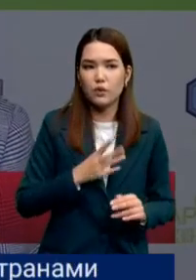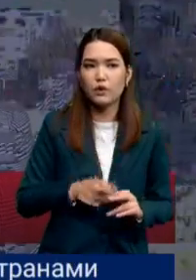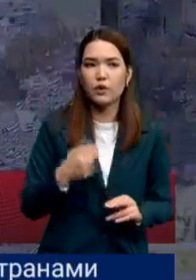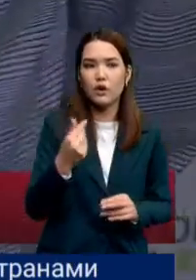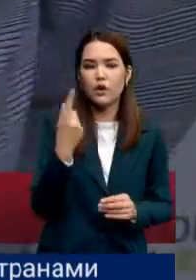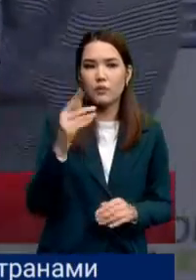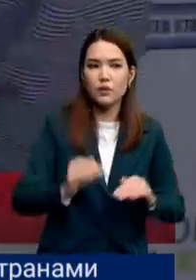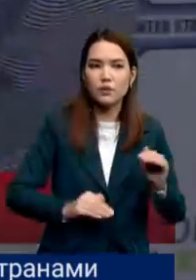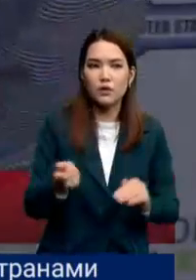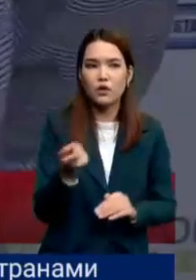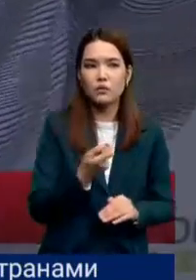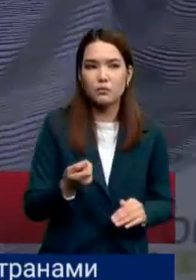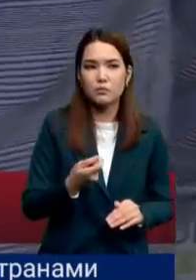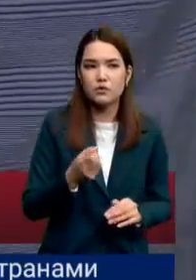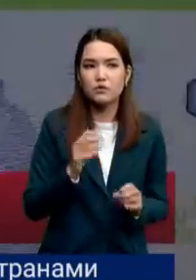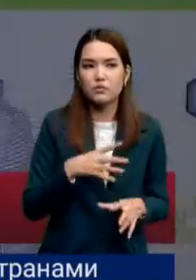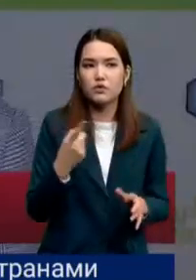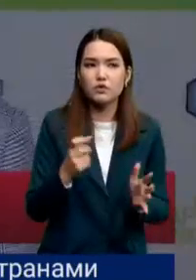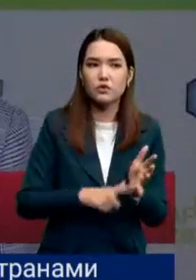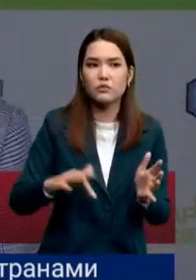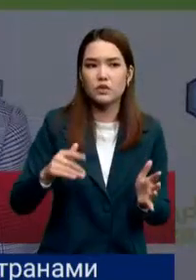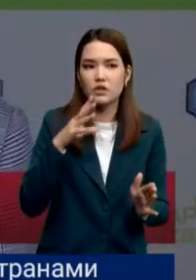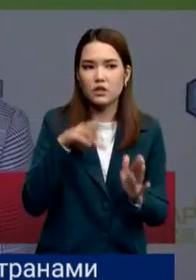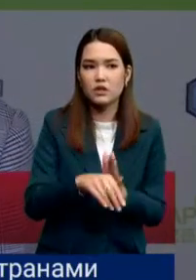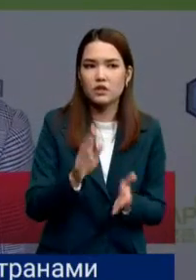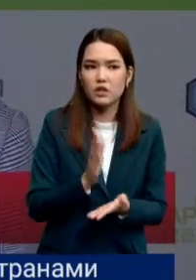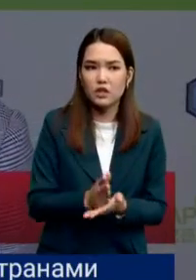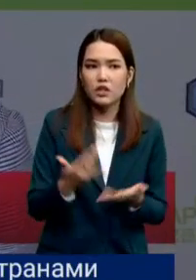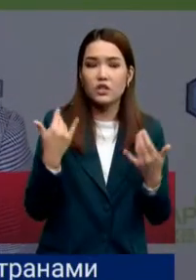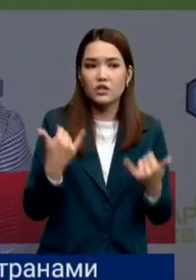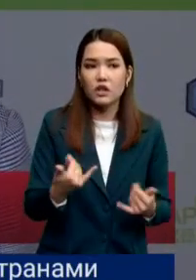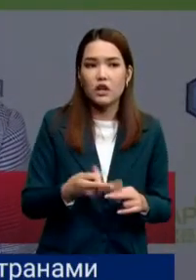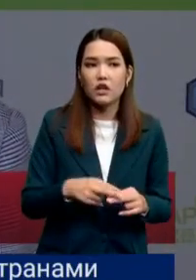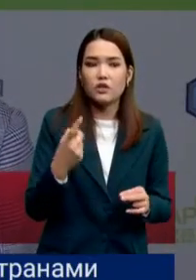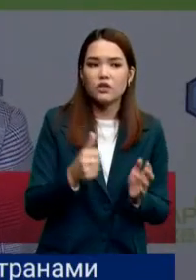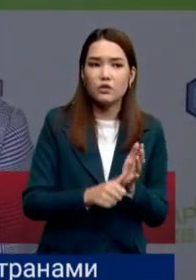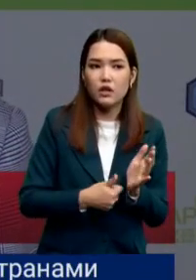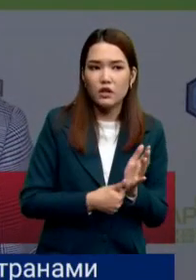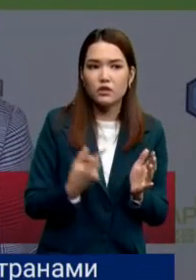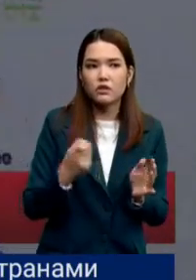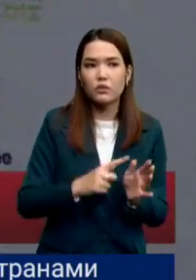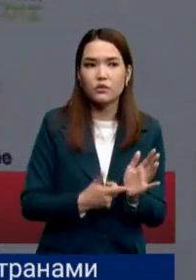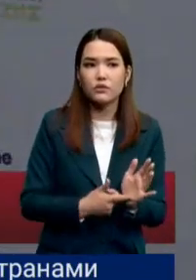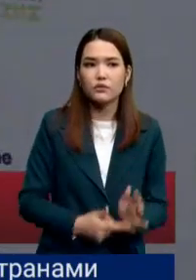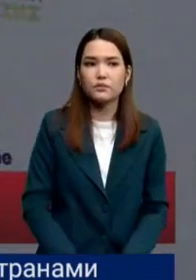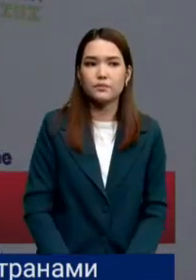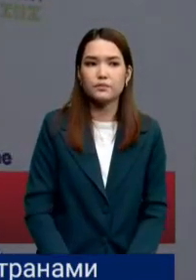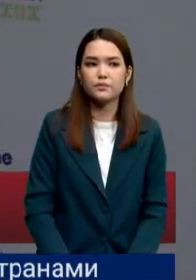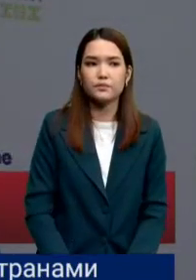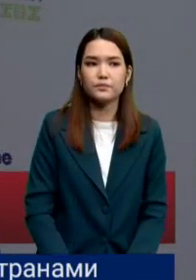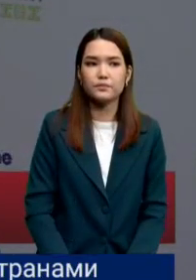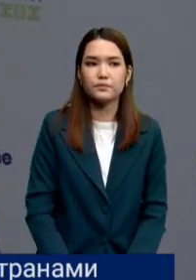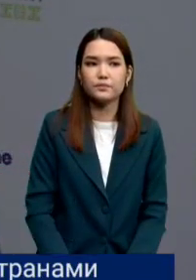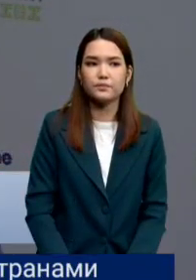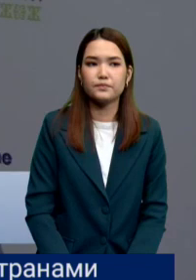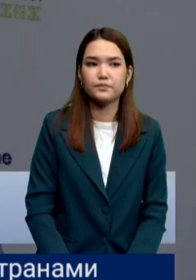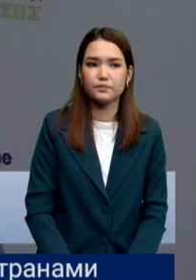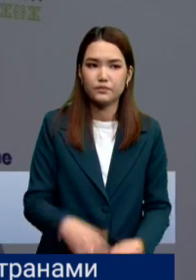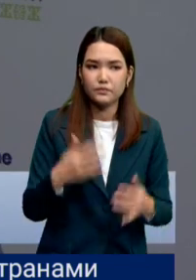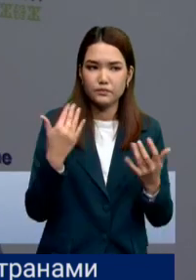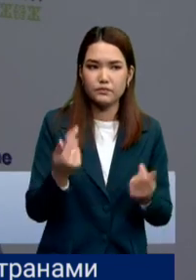1 tonna bidaydıñ 3-ci sortın 170 000 tengege sattık. Kazır 116-117 000 tenge. Biz misalga